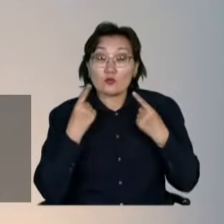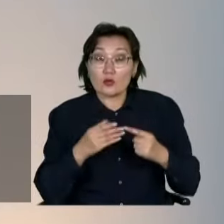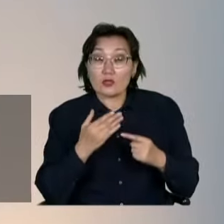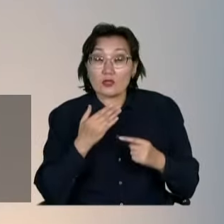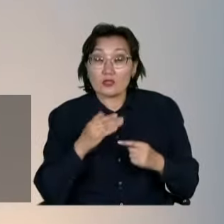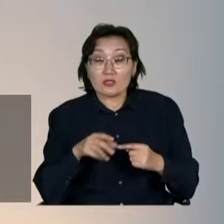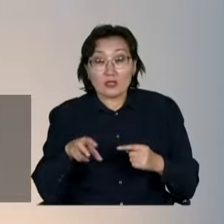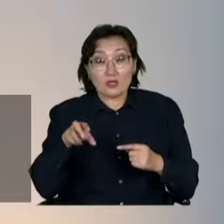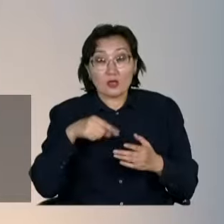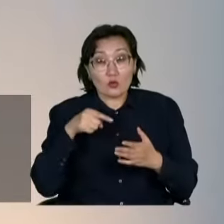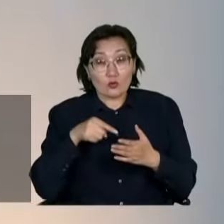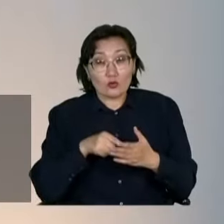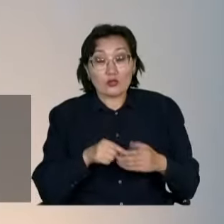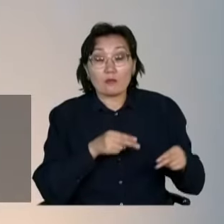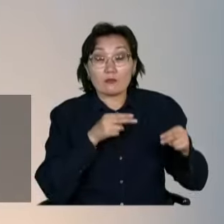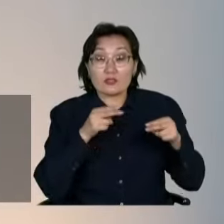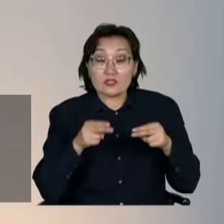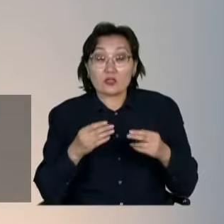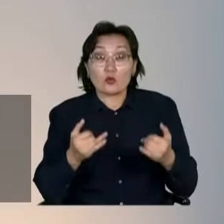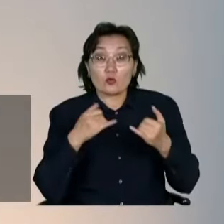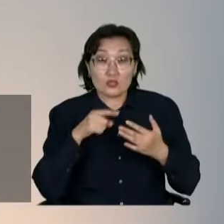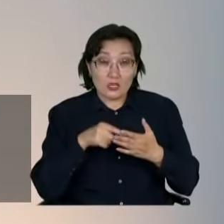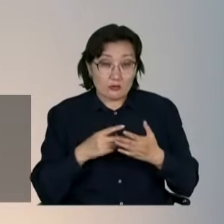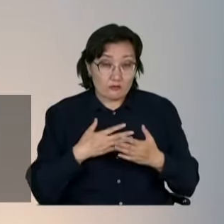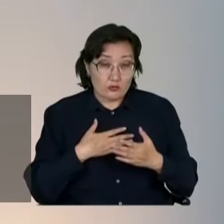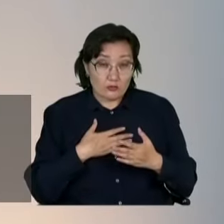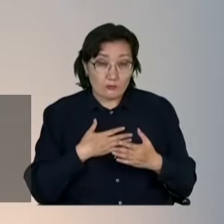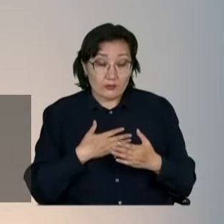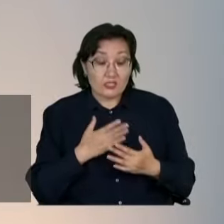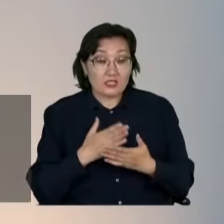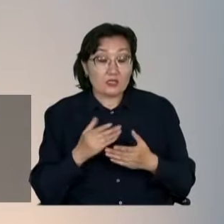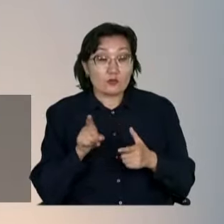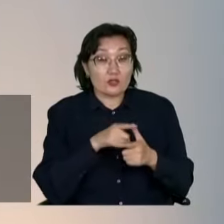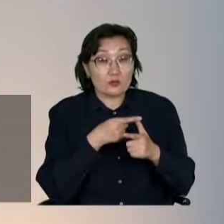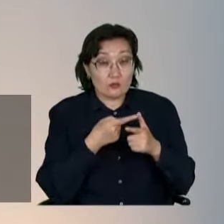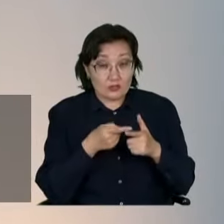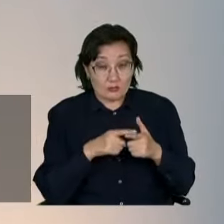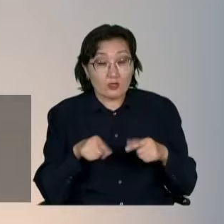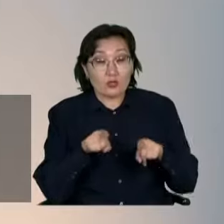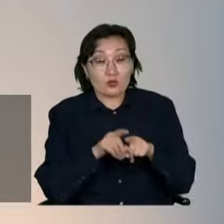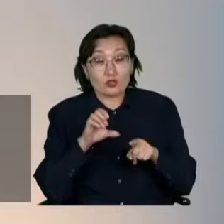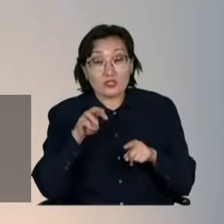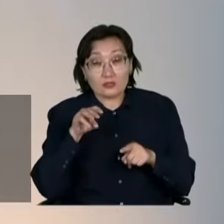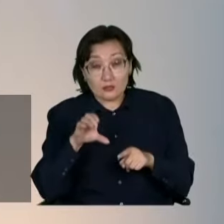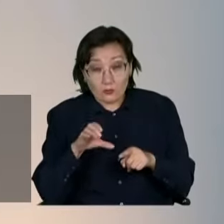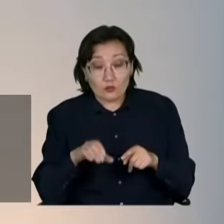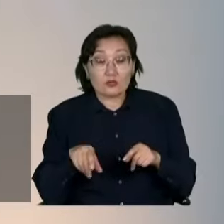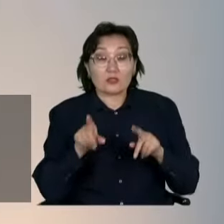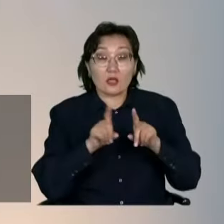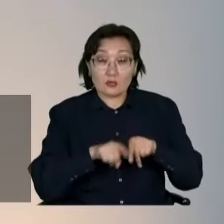к нам иногородние, скажем так, гости нашего города, да, и есть альтернативные механизмы, тот же СМС, да, например, тот